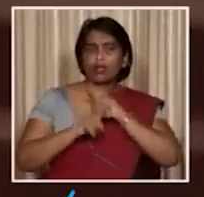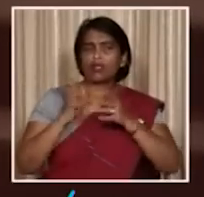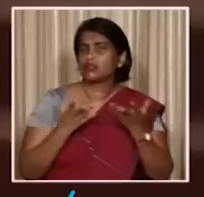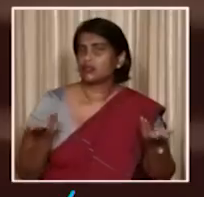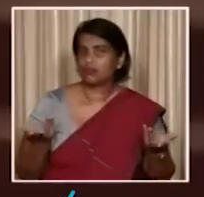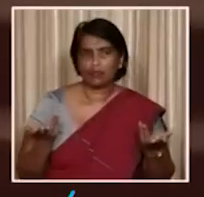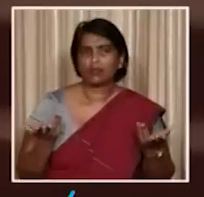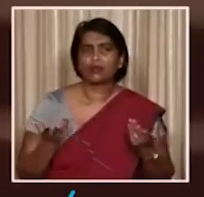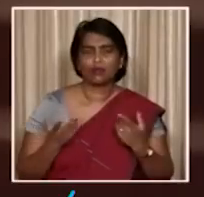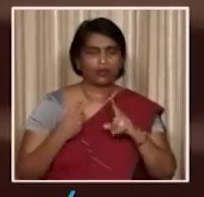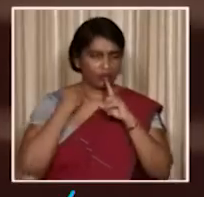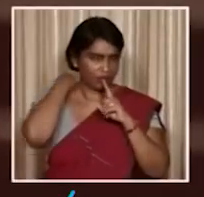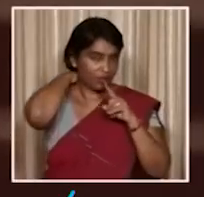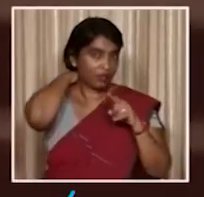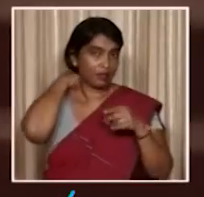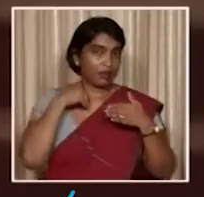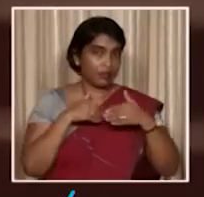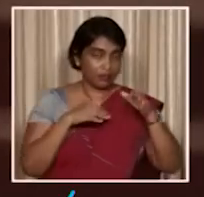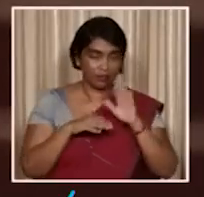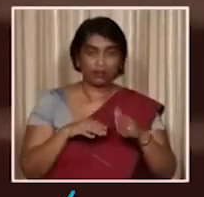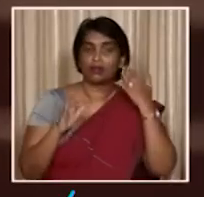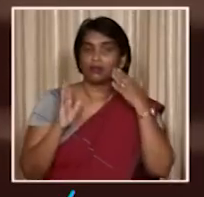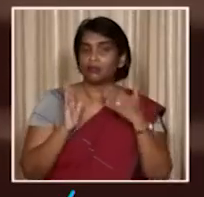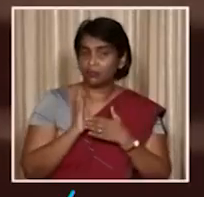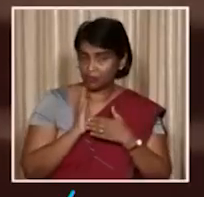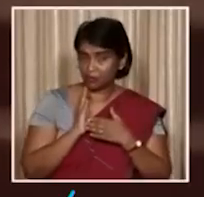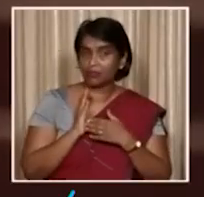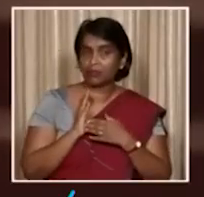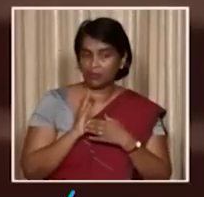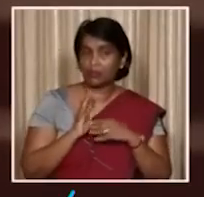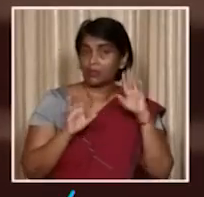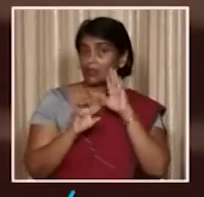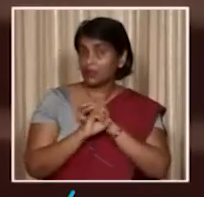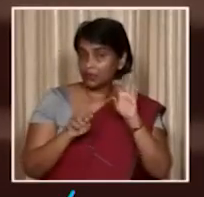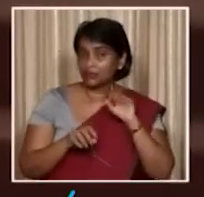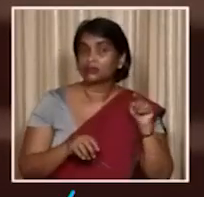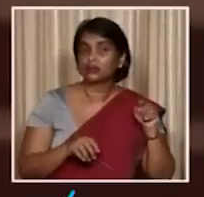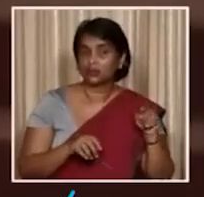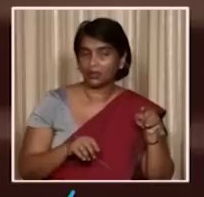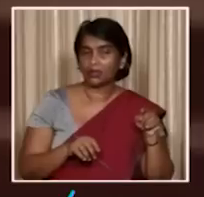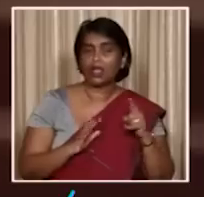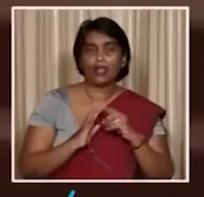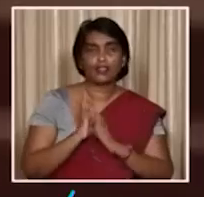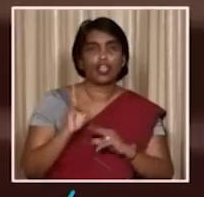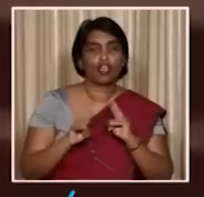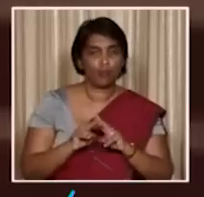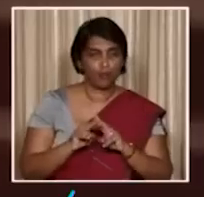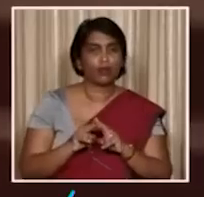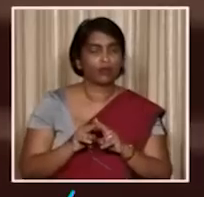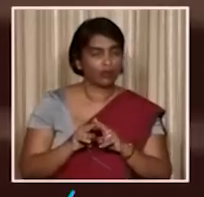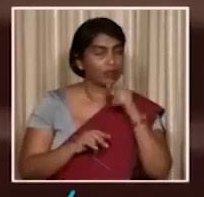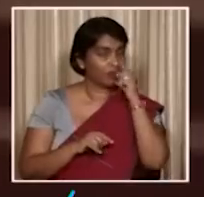කරේ කියලා කාරණාව හැබැයි රටේ තත්ත්වයේ මේ පණිවිඩයේ ගියේ මේ IM එකට විදු IMF